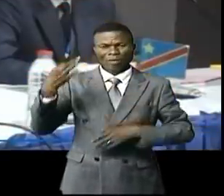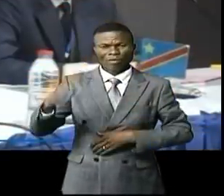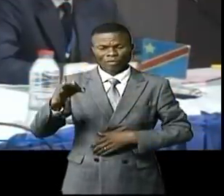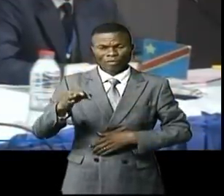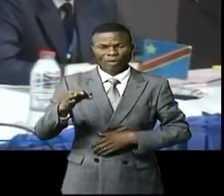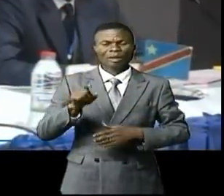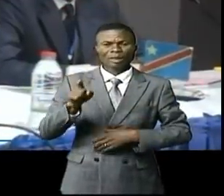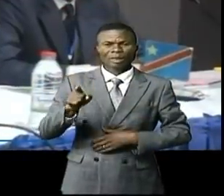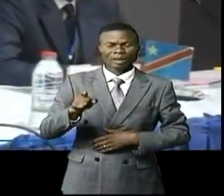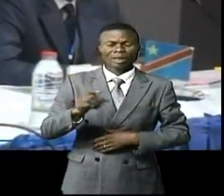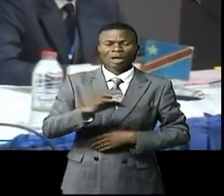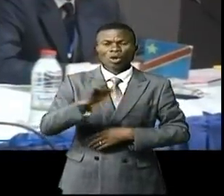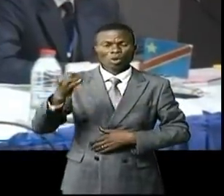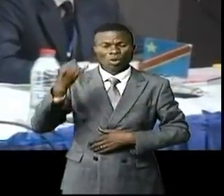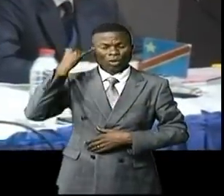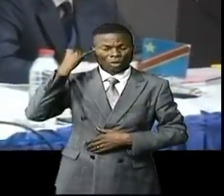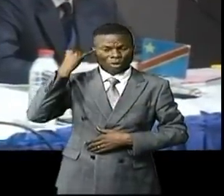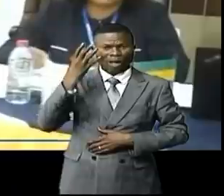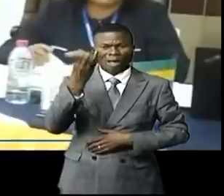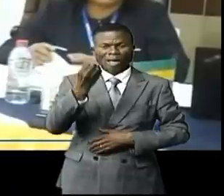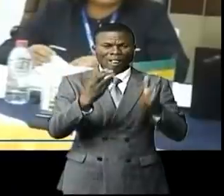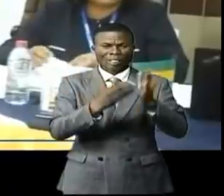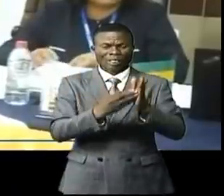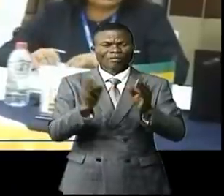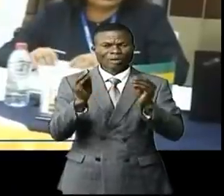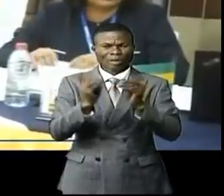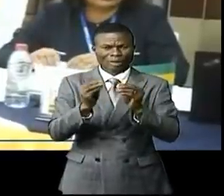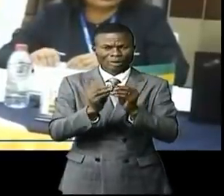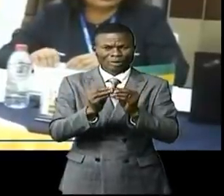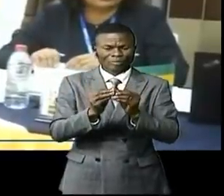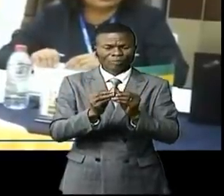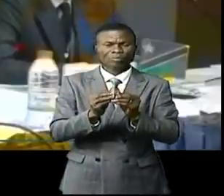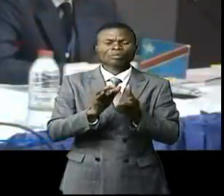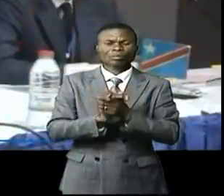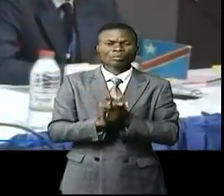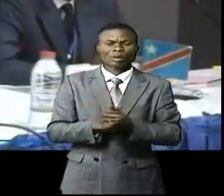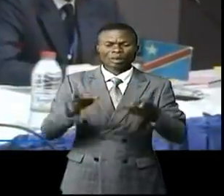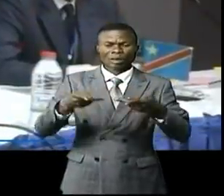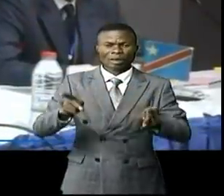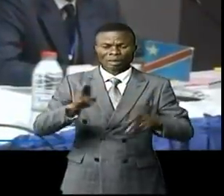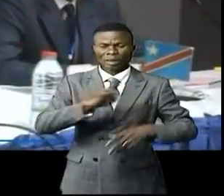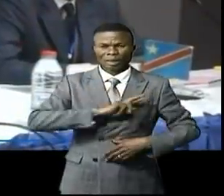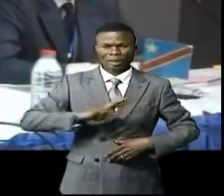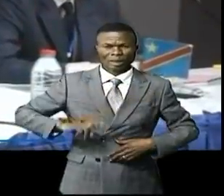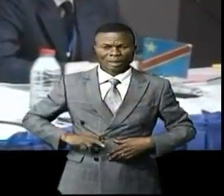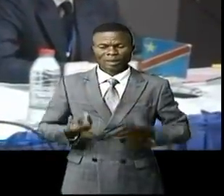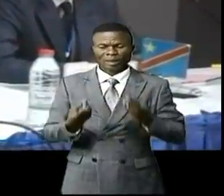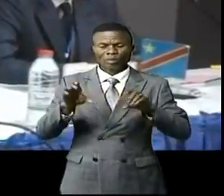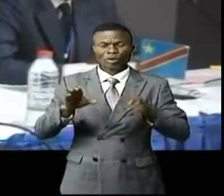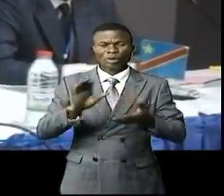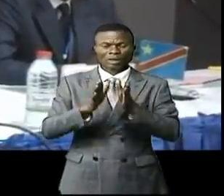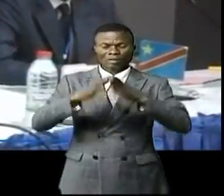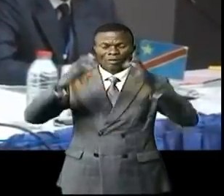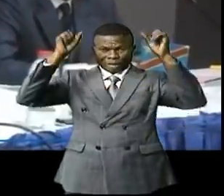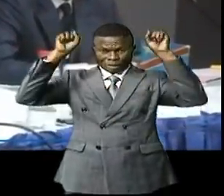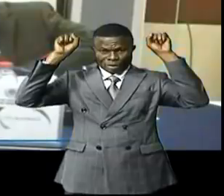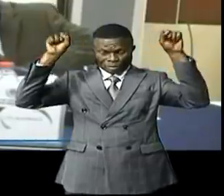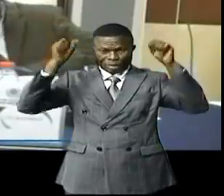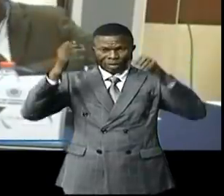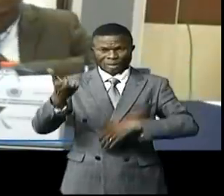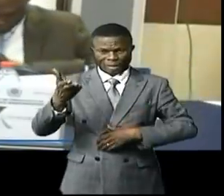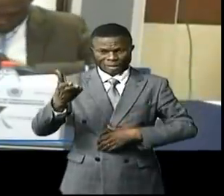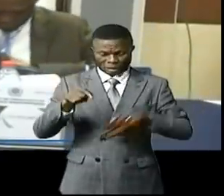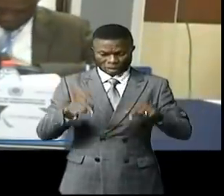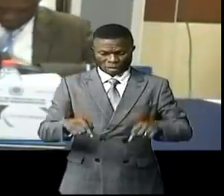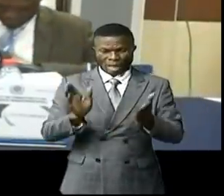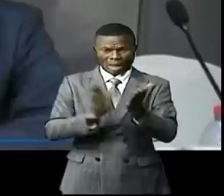Indien, a tenu sa 49e session ordinaire sous la présidence de la République démocratique du Congo. À ces jours, cet